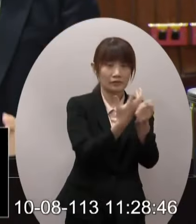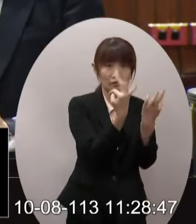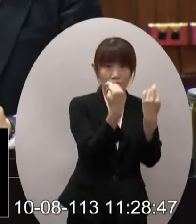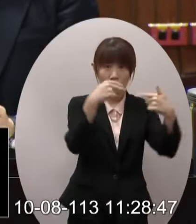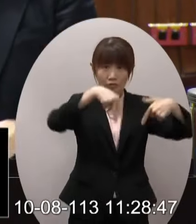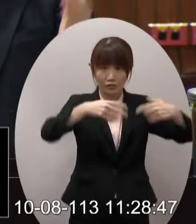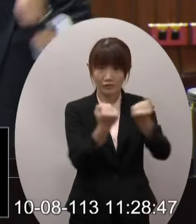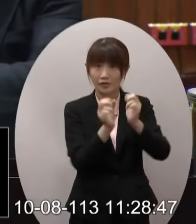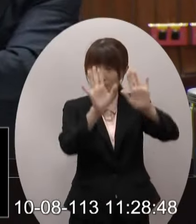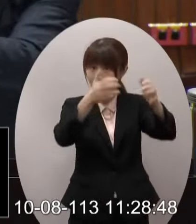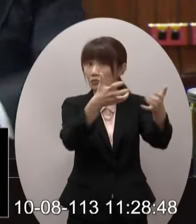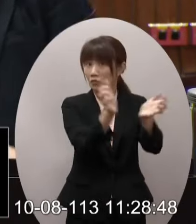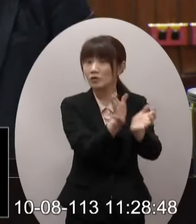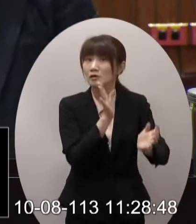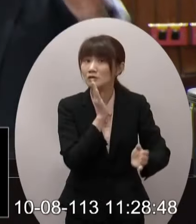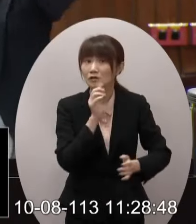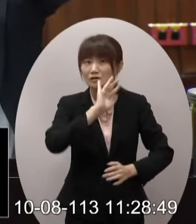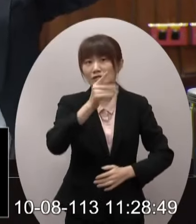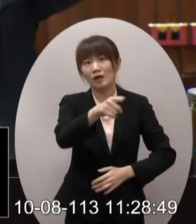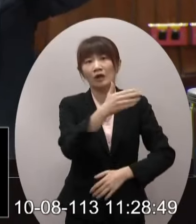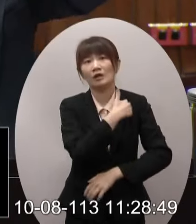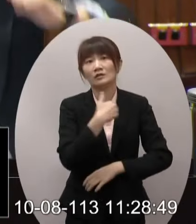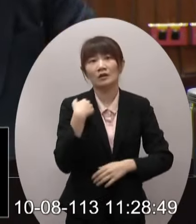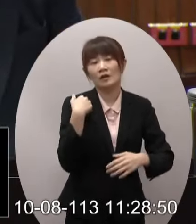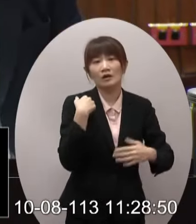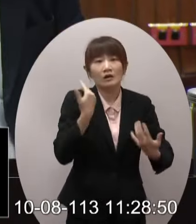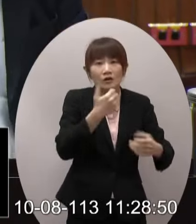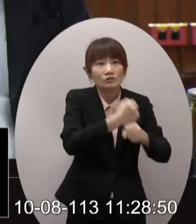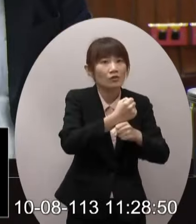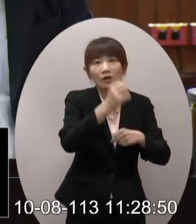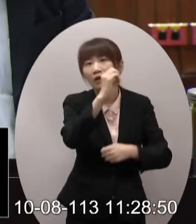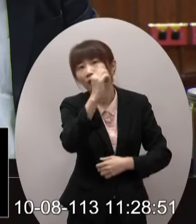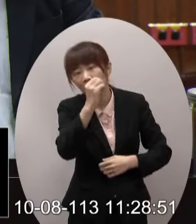嘿，他老兄一点能力都没有，什么都没干。